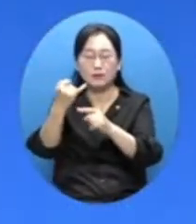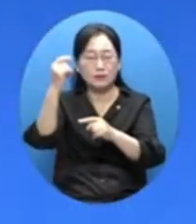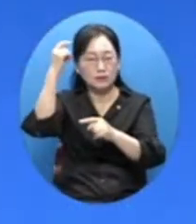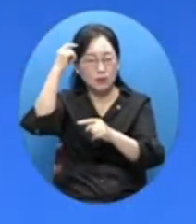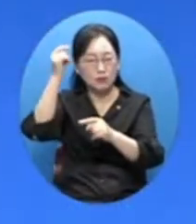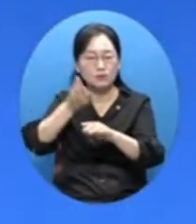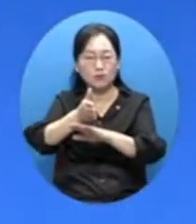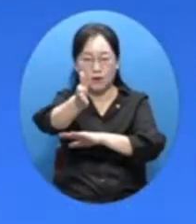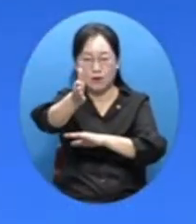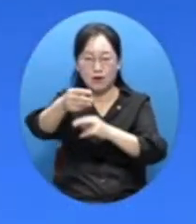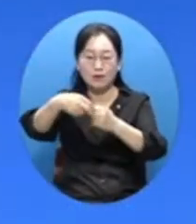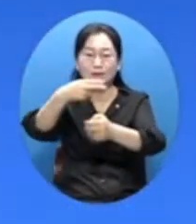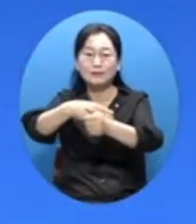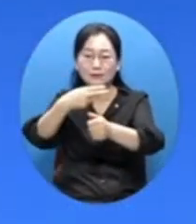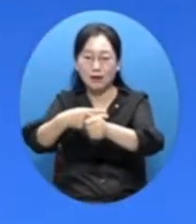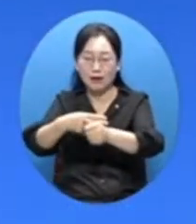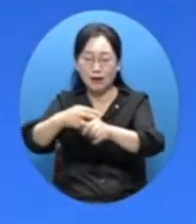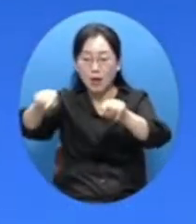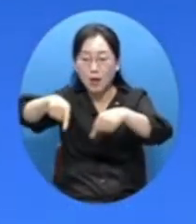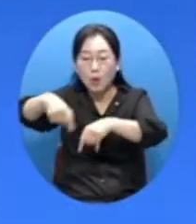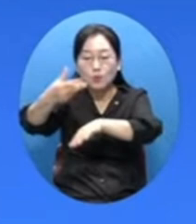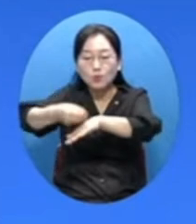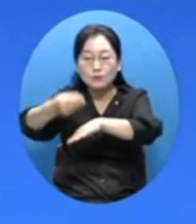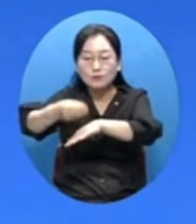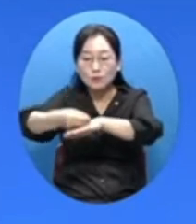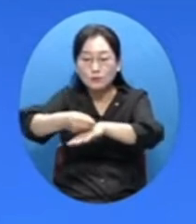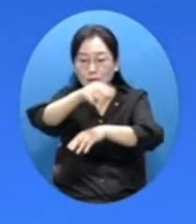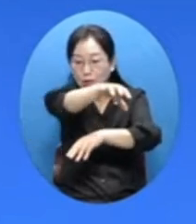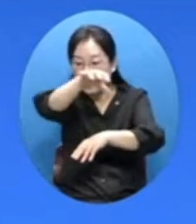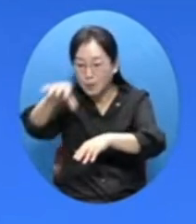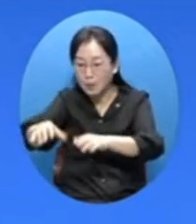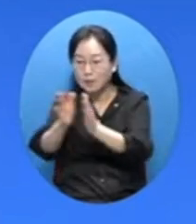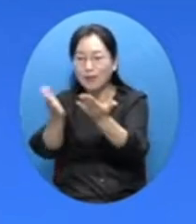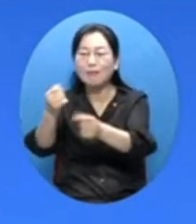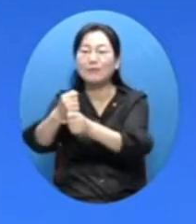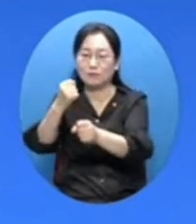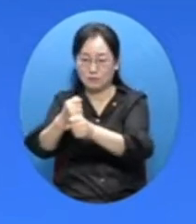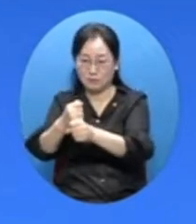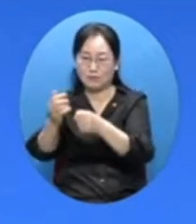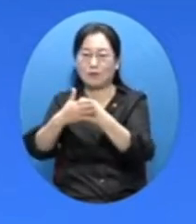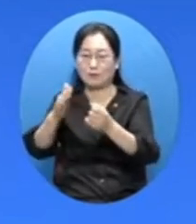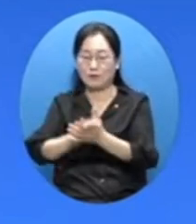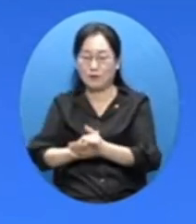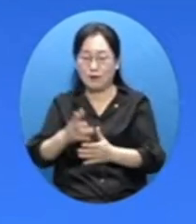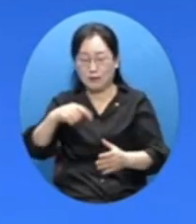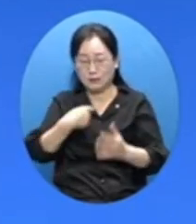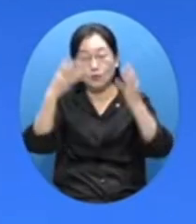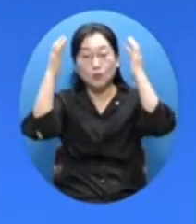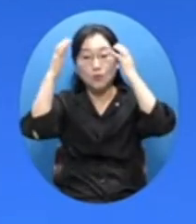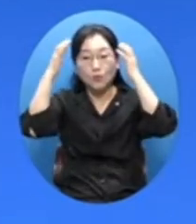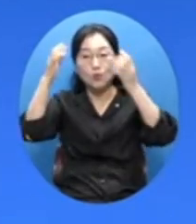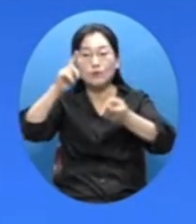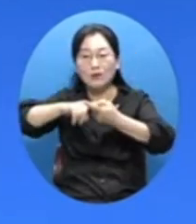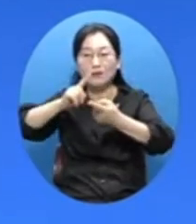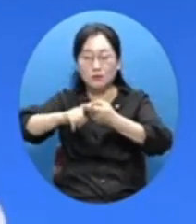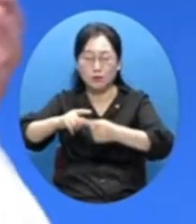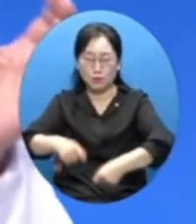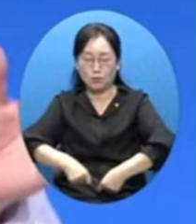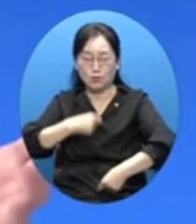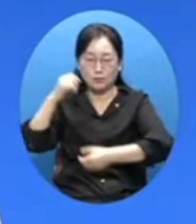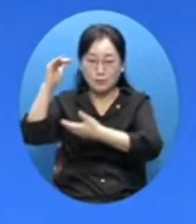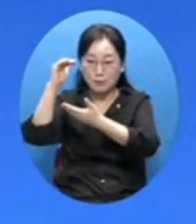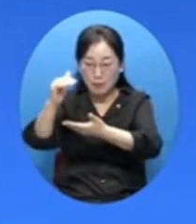상담하는 모든 내용을 다 녹취를 해서 이 책에 옮겨놓았습니다. 그래서 자신의 고통을 그대로 진솔하게 다 얘기했기 때문에